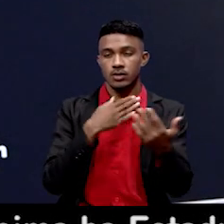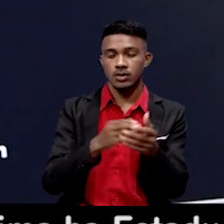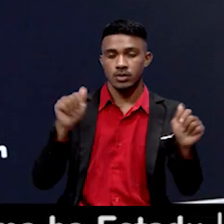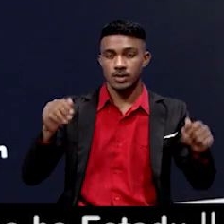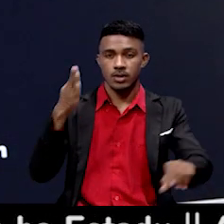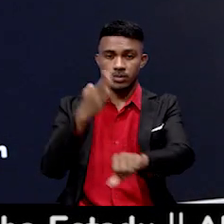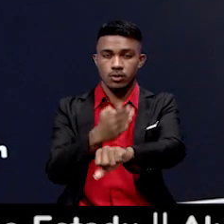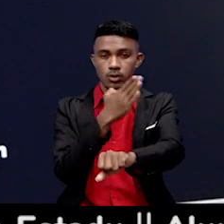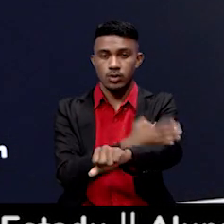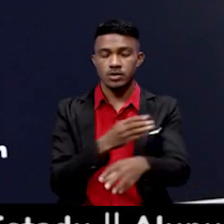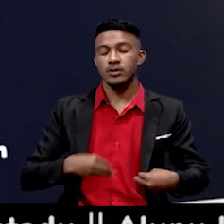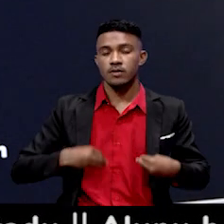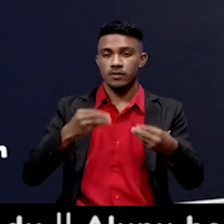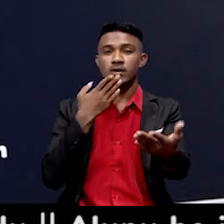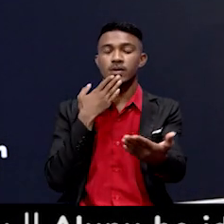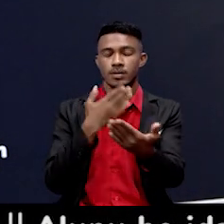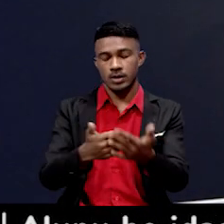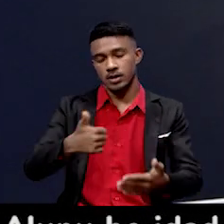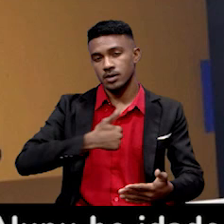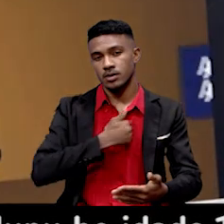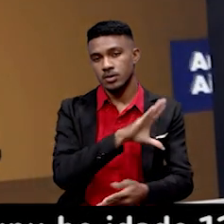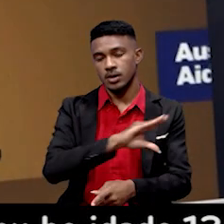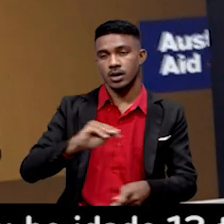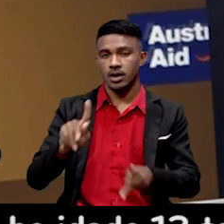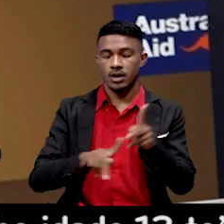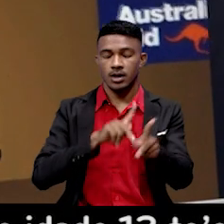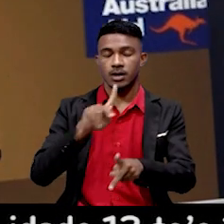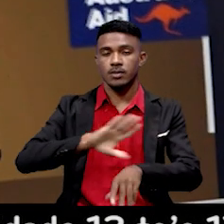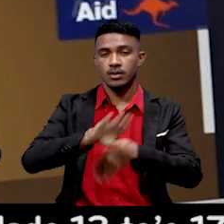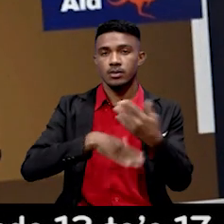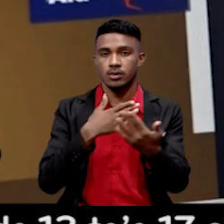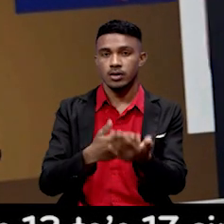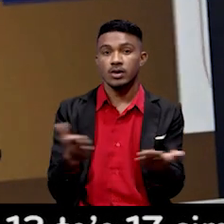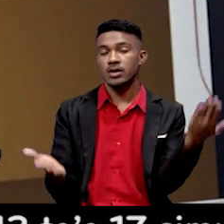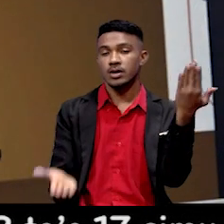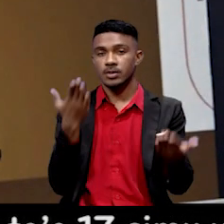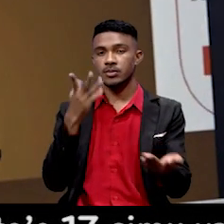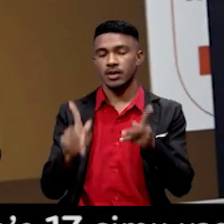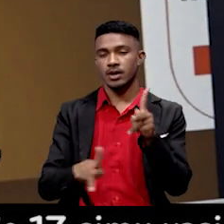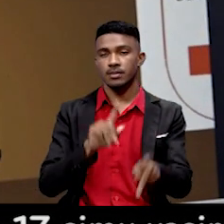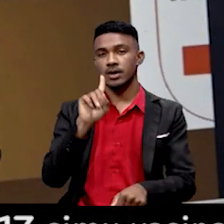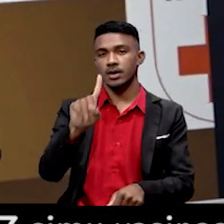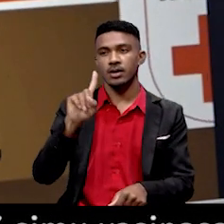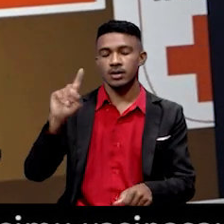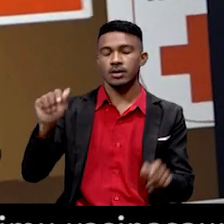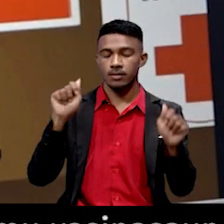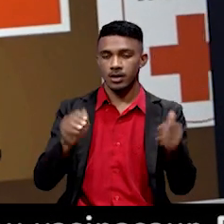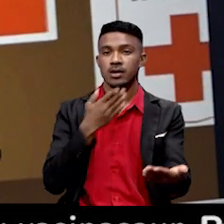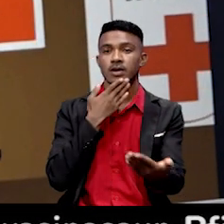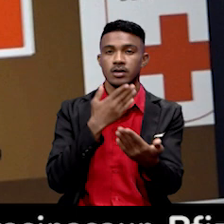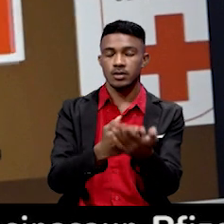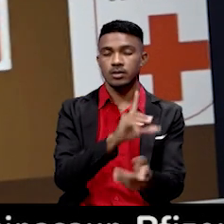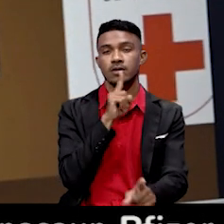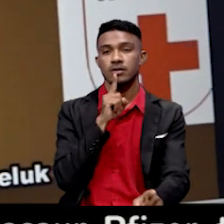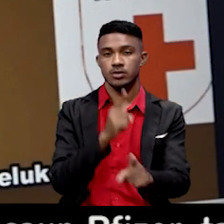buras no fo beneficio baan rasik no ba ema lubun depende hikas ba ida-idak atu hak leang no haburas